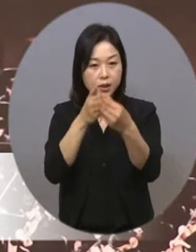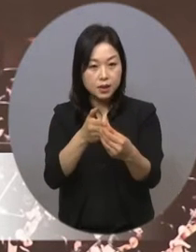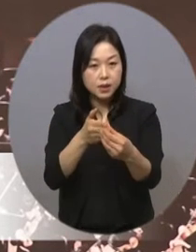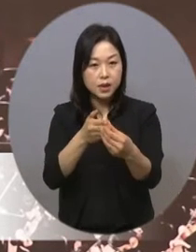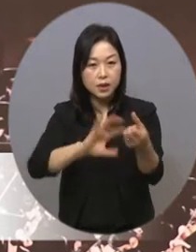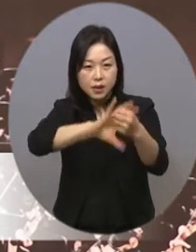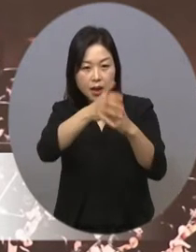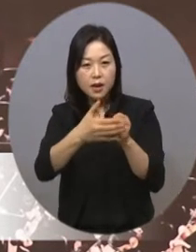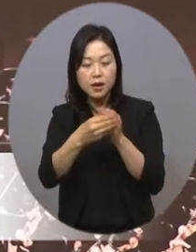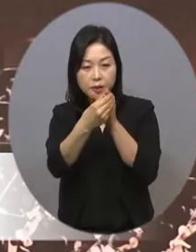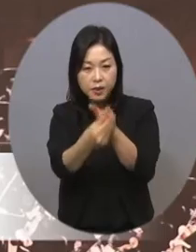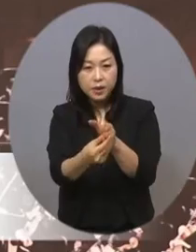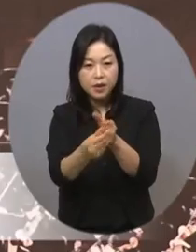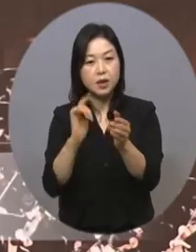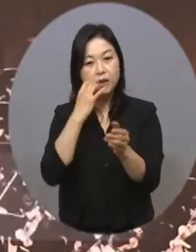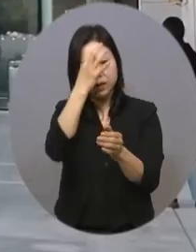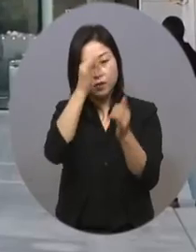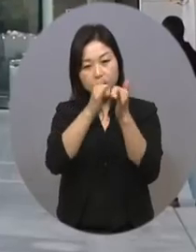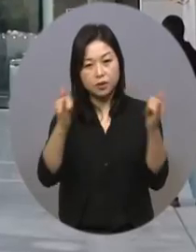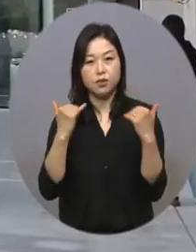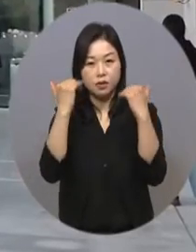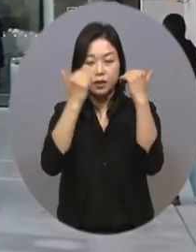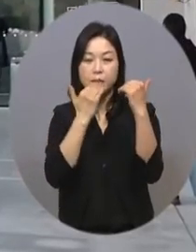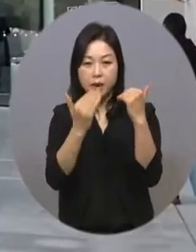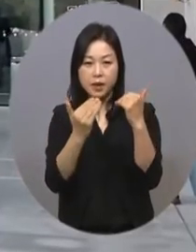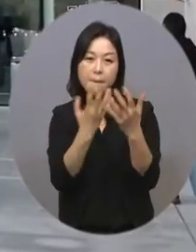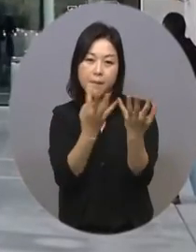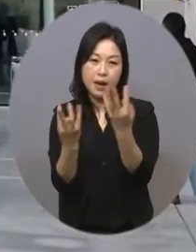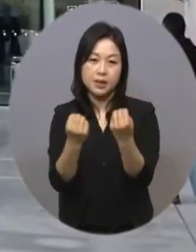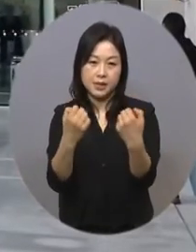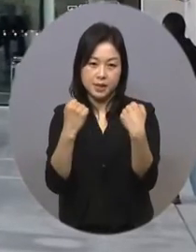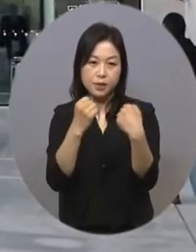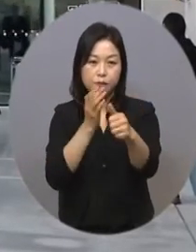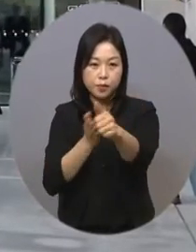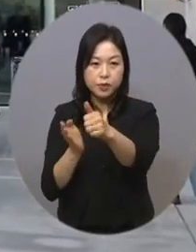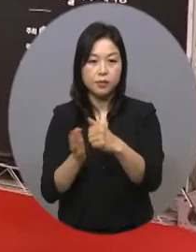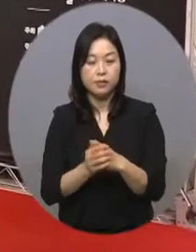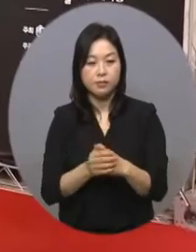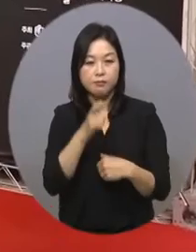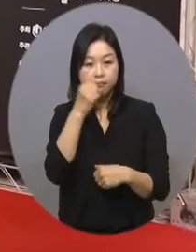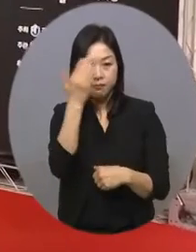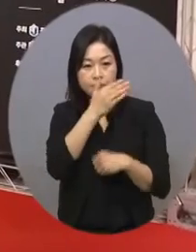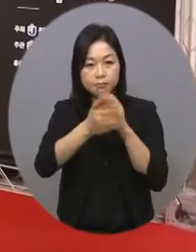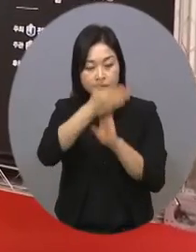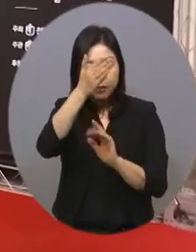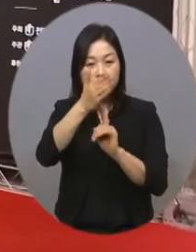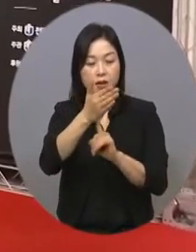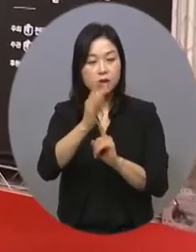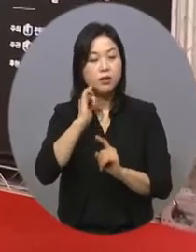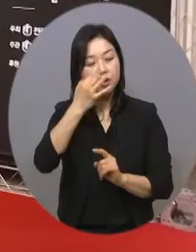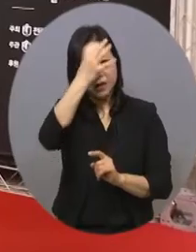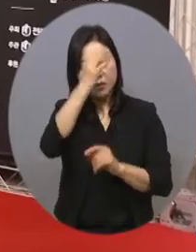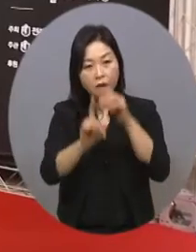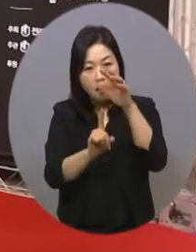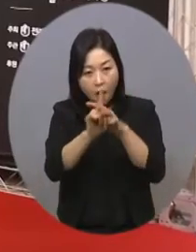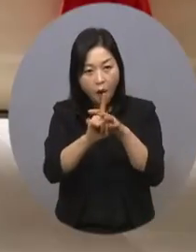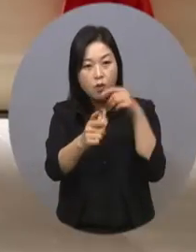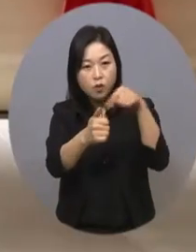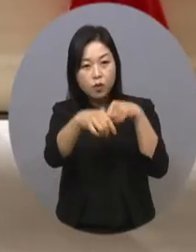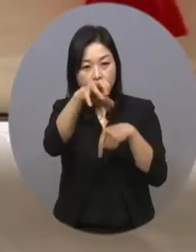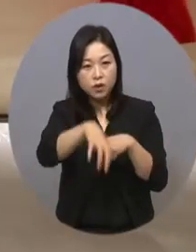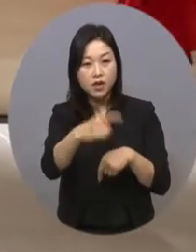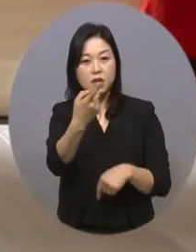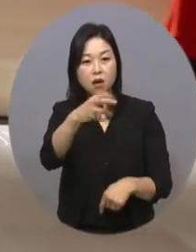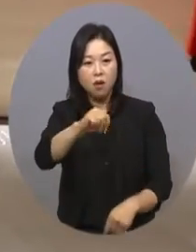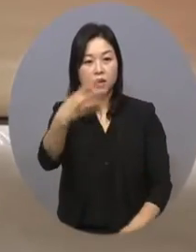있도록 많이 응원해 주십시오. 여수시에서는 여수영재교육원에 해마다 1억 4천만 원의